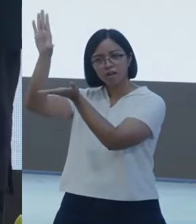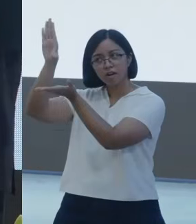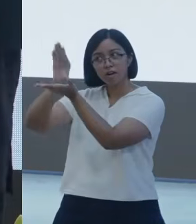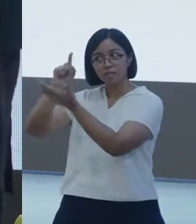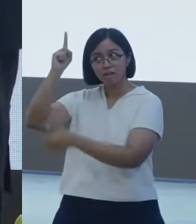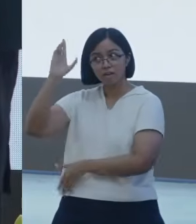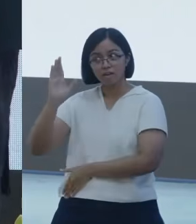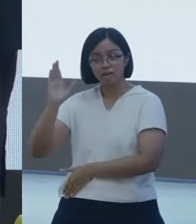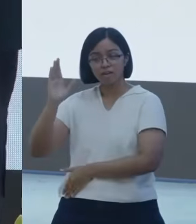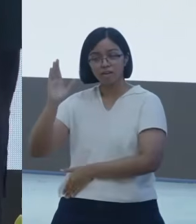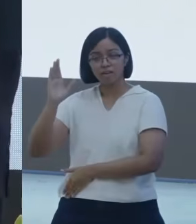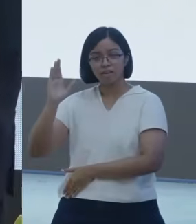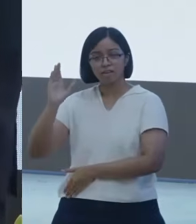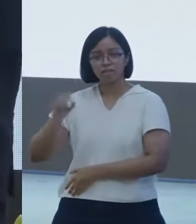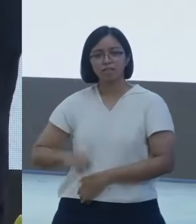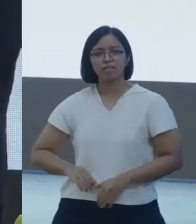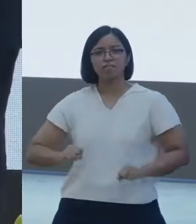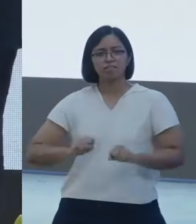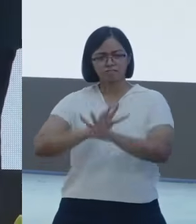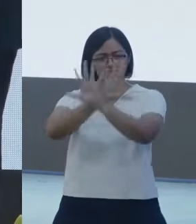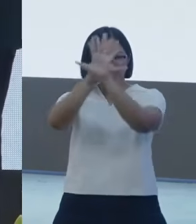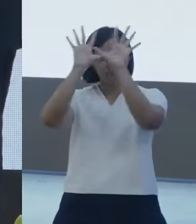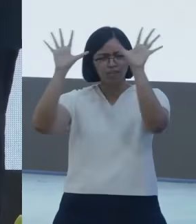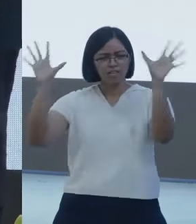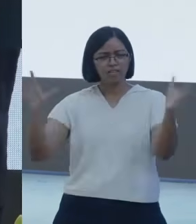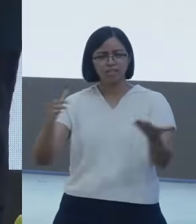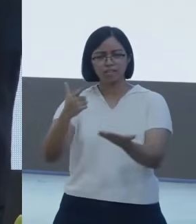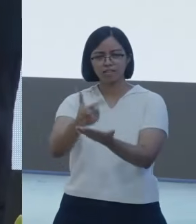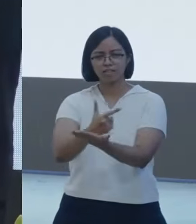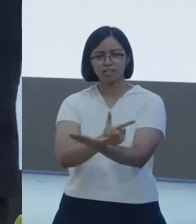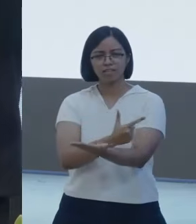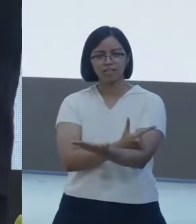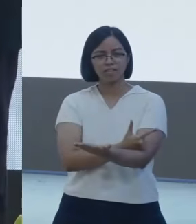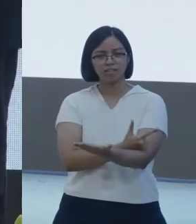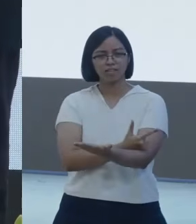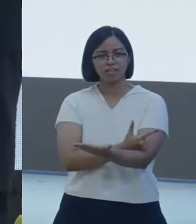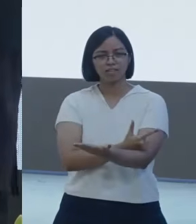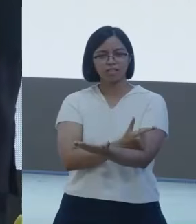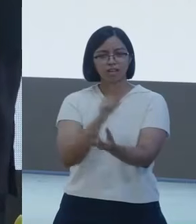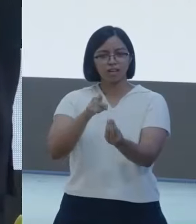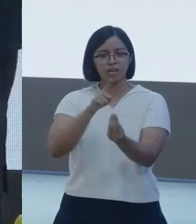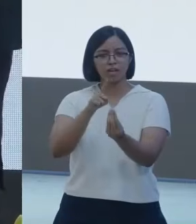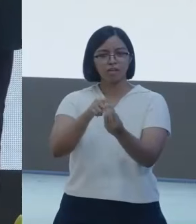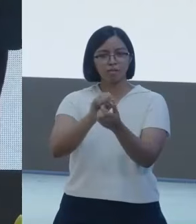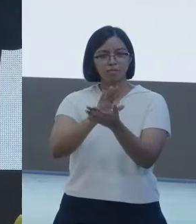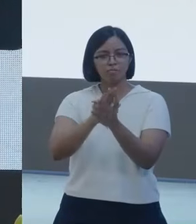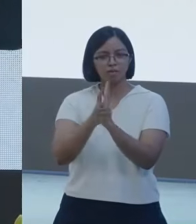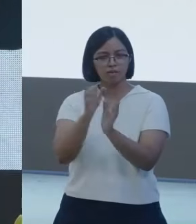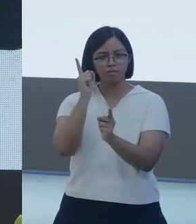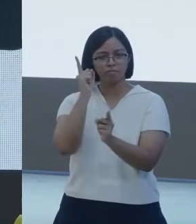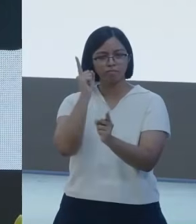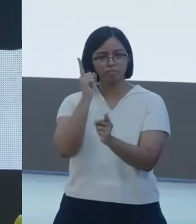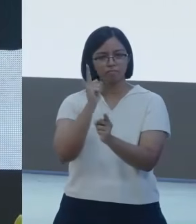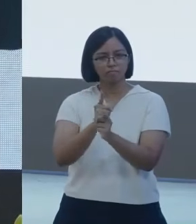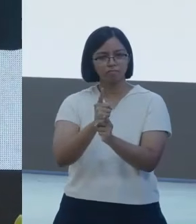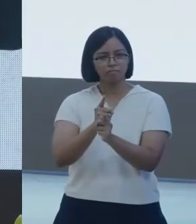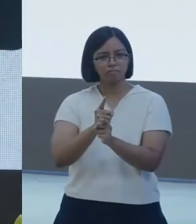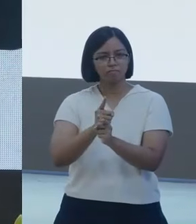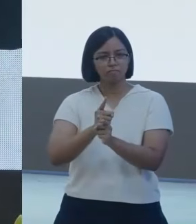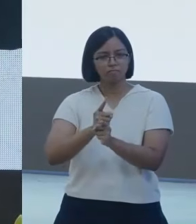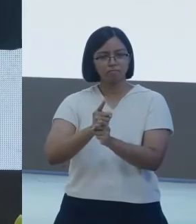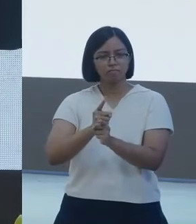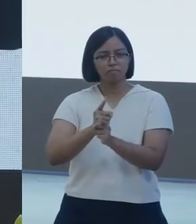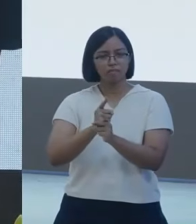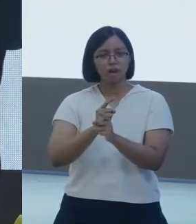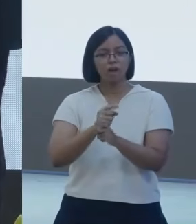iglesia. Matingkad na matingkad ang tema ng pagiging matuwid ng mga niligtas